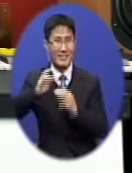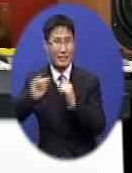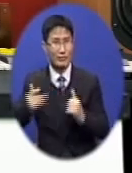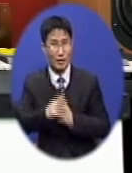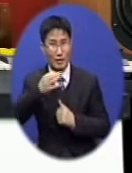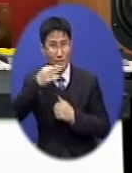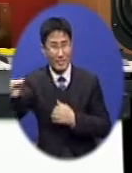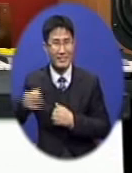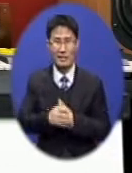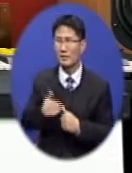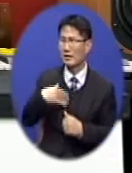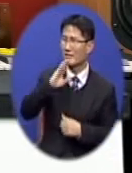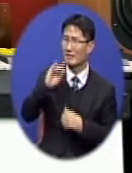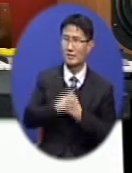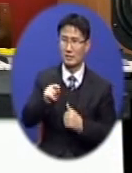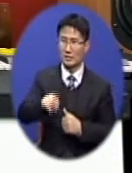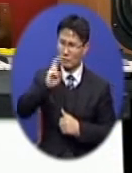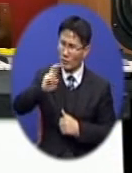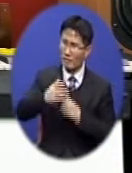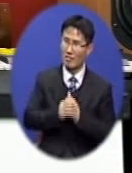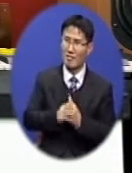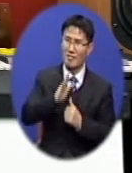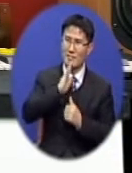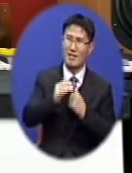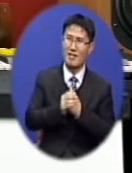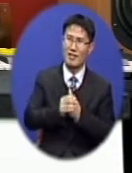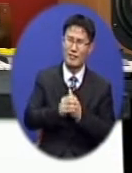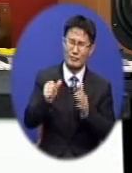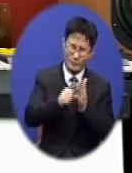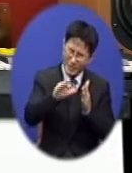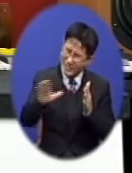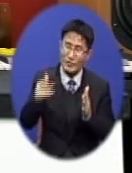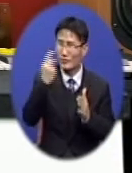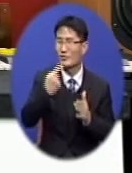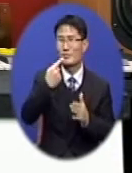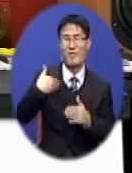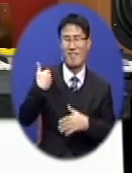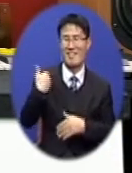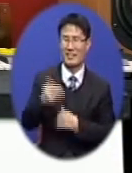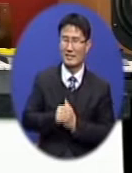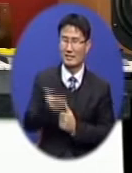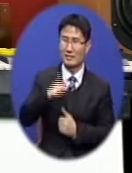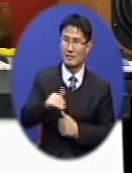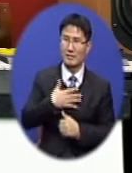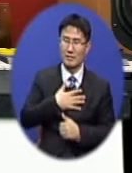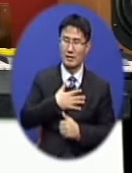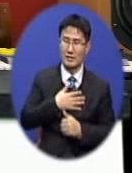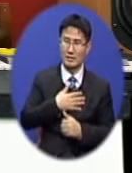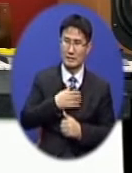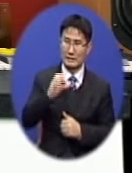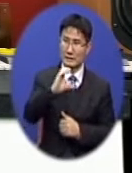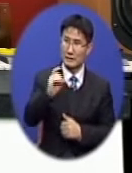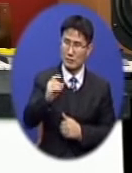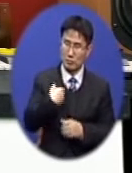거쳐갔어요. 많이 불렀어요. 진짜. 네. 저는 이 노래가 이렇게 확 나 이렇게 유명해질 줄 몰랐거든요. 그래요? 예. 네, 근데 제가 이제 앨범을 한국에